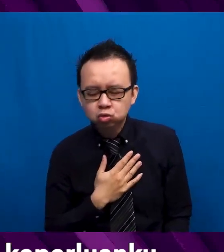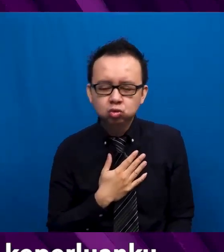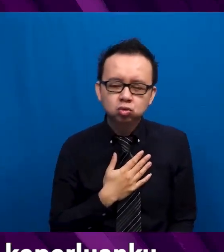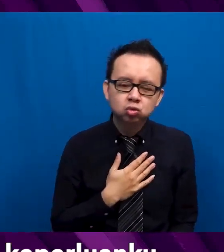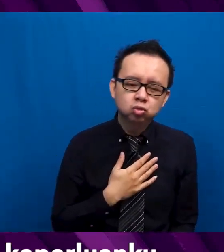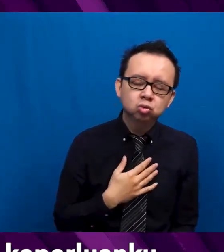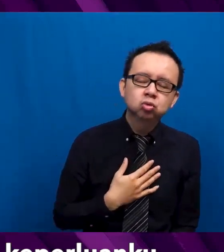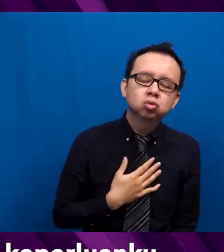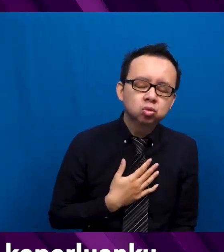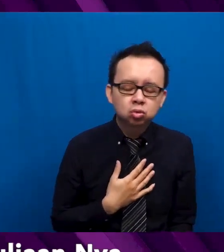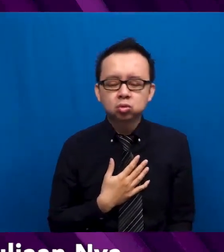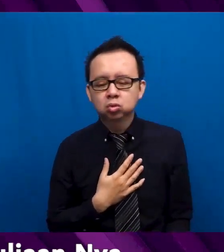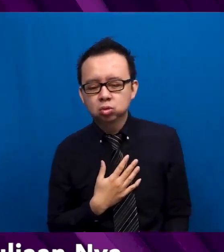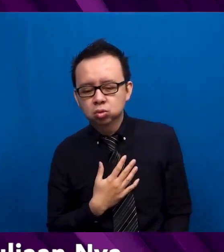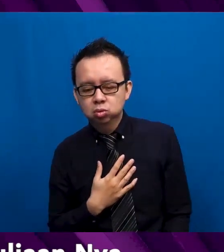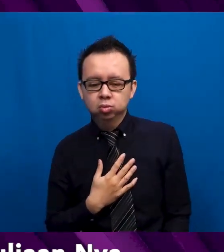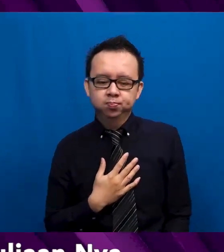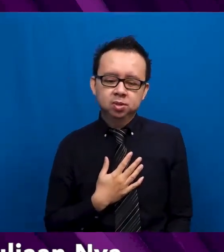keperluanku.